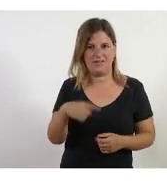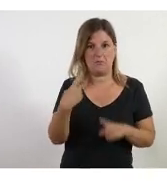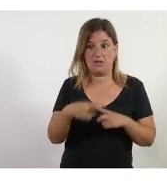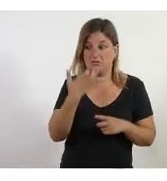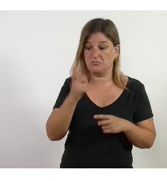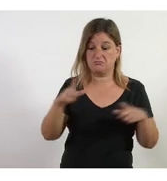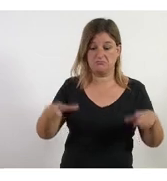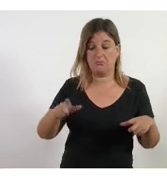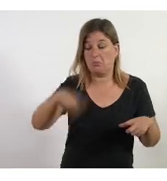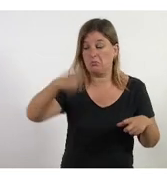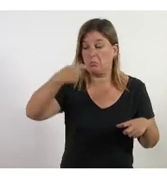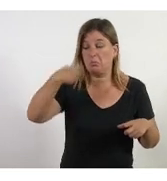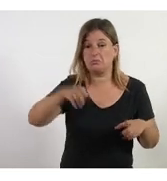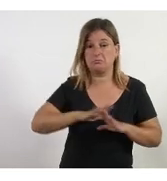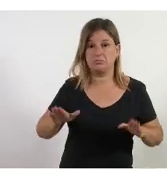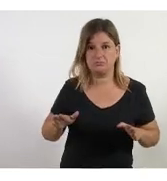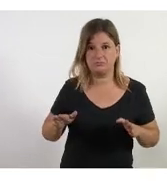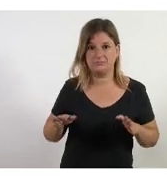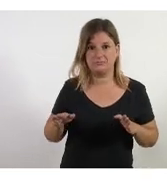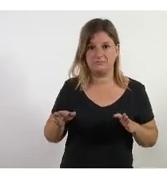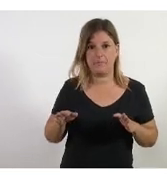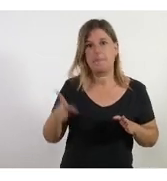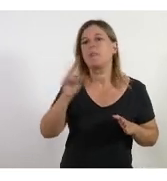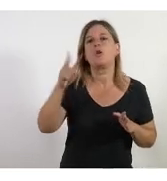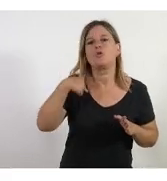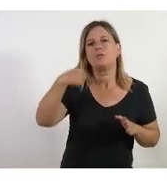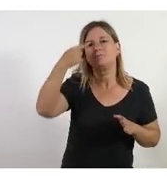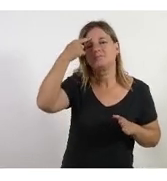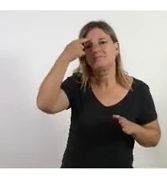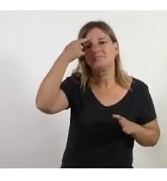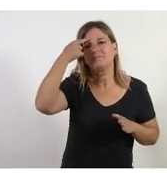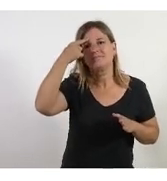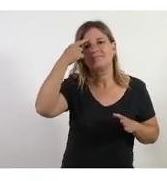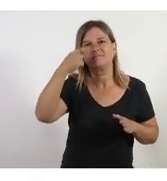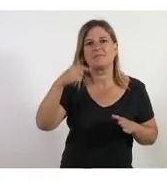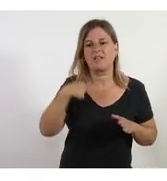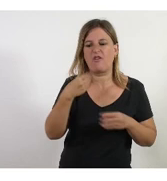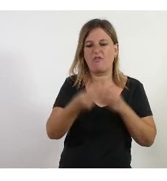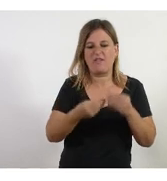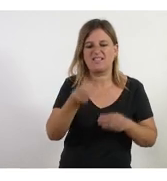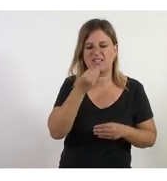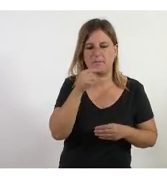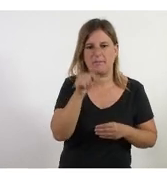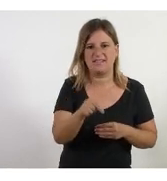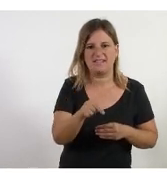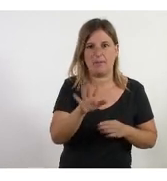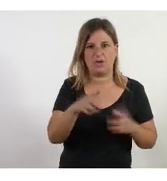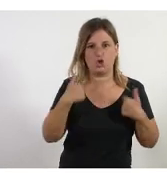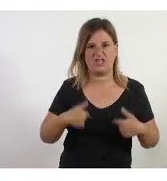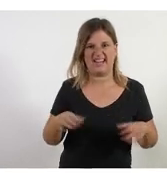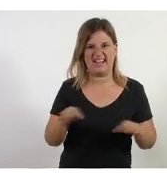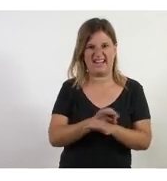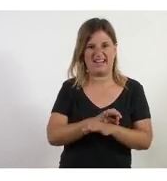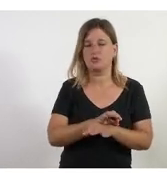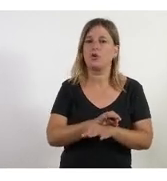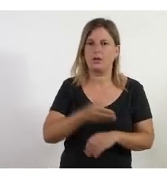de cos allà a sobre, m'ho menjo i punto. I què faig? Faig el fer, que és menjar. Però no estic sentint res amb una